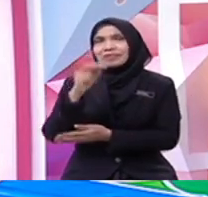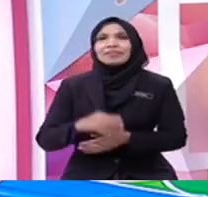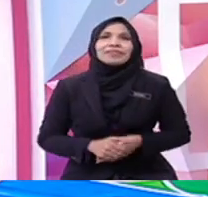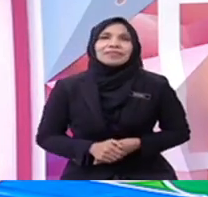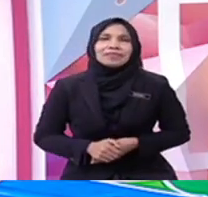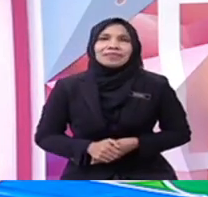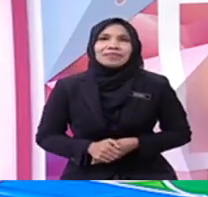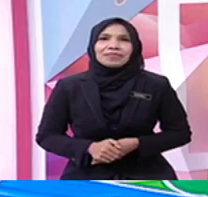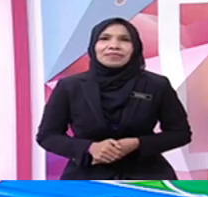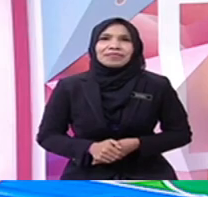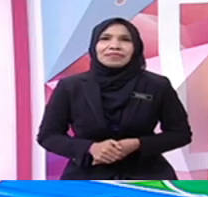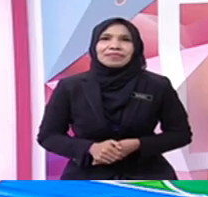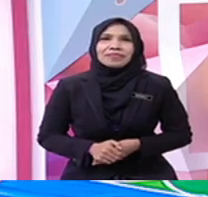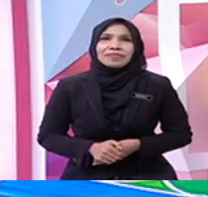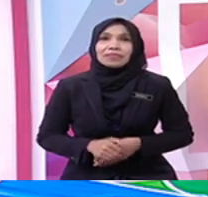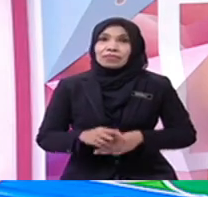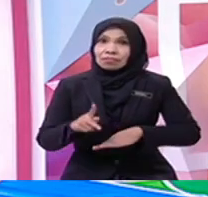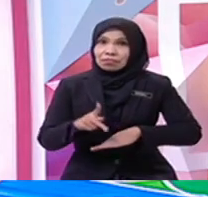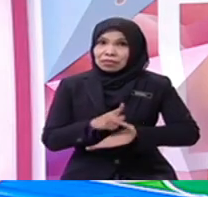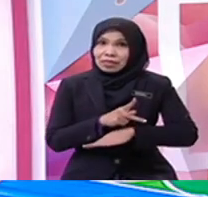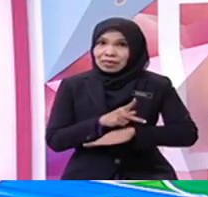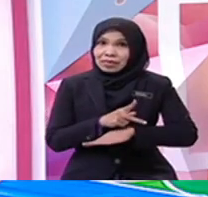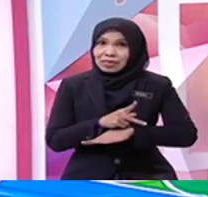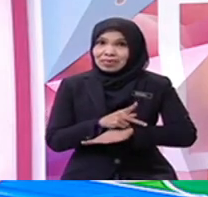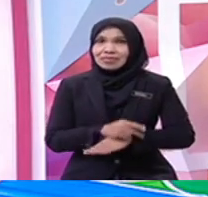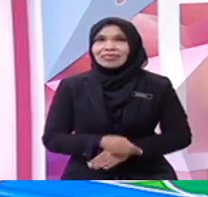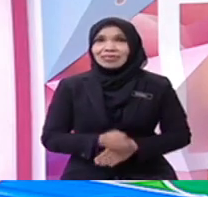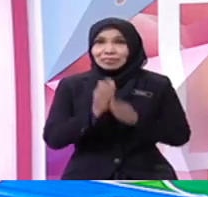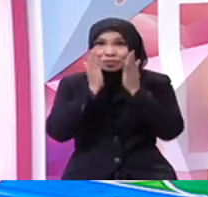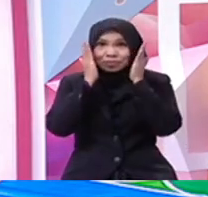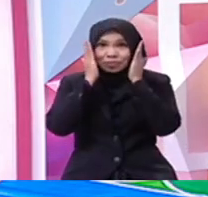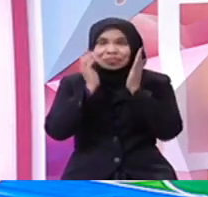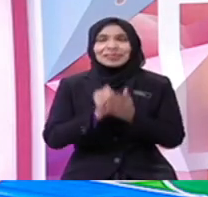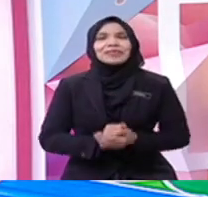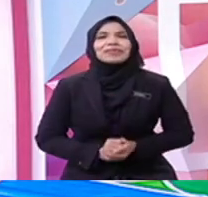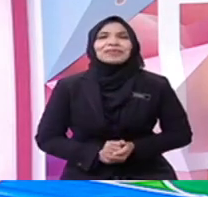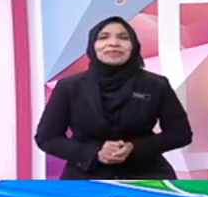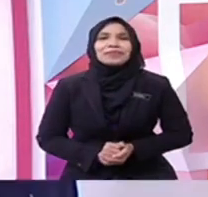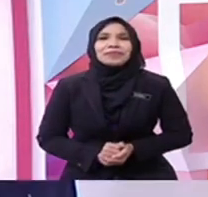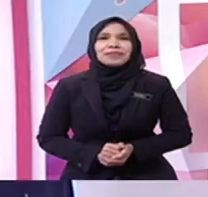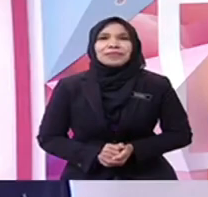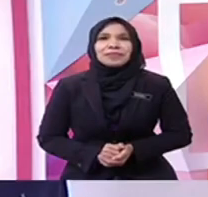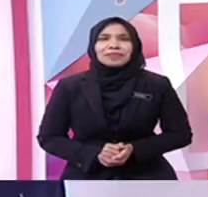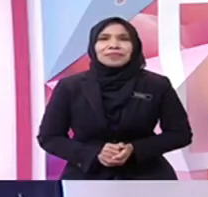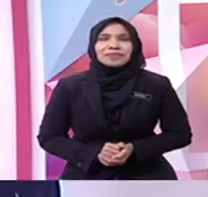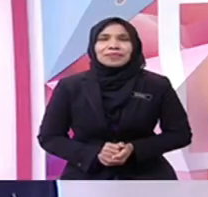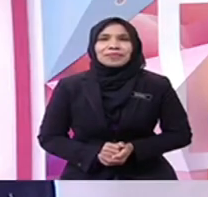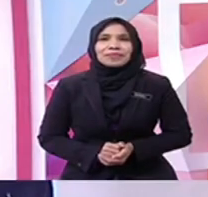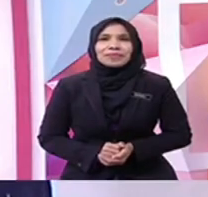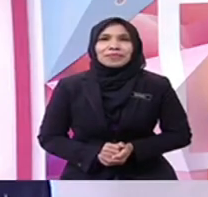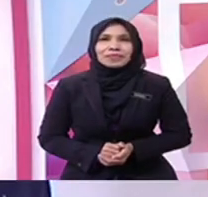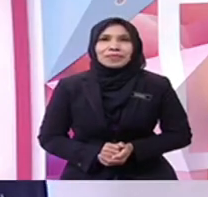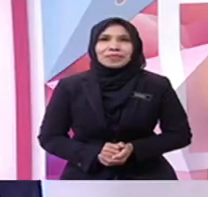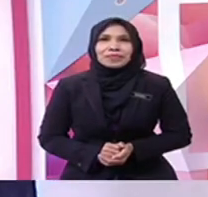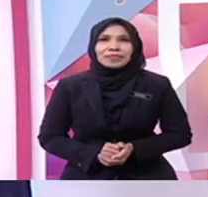pakai topeng monyet topeng Wilona motornya pb11 cuma vc go Oke saya pakai satu